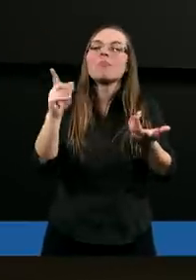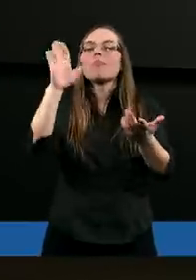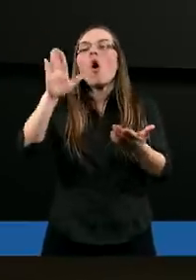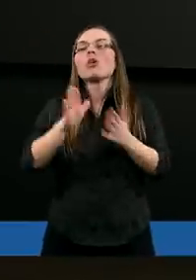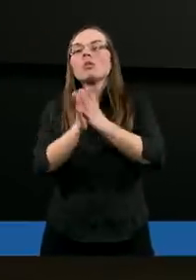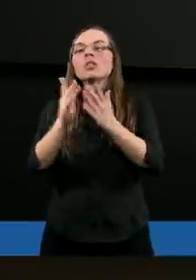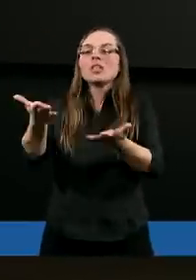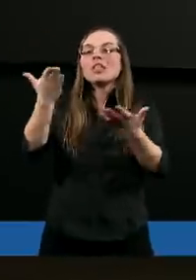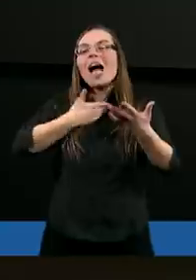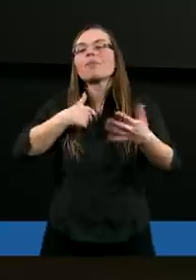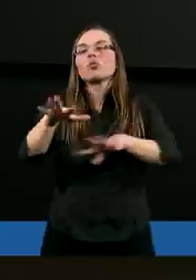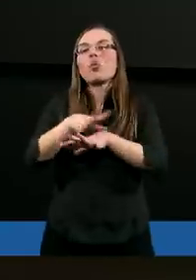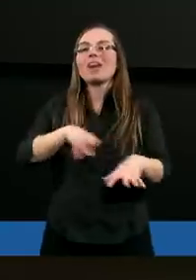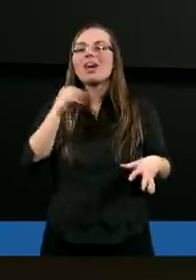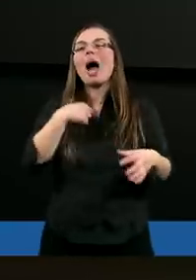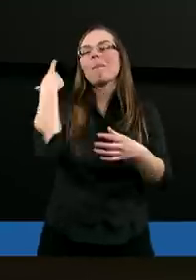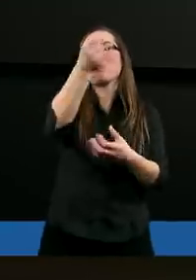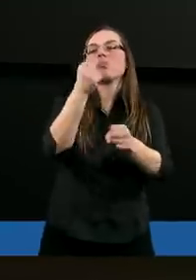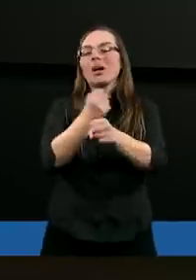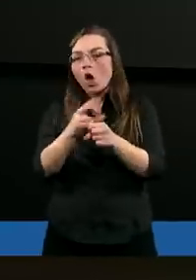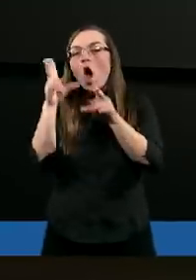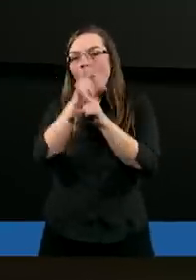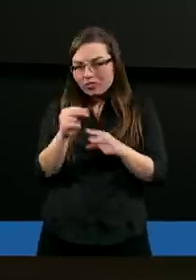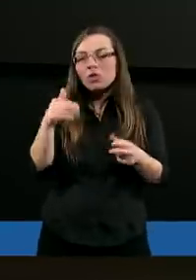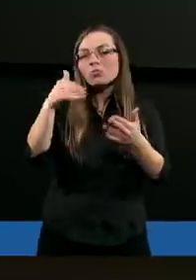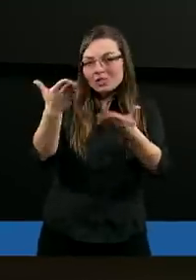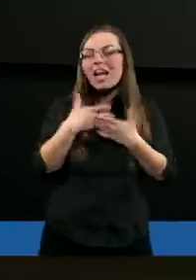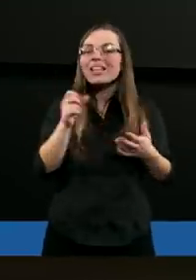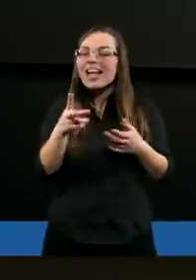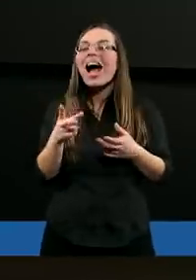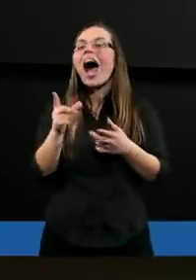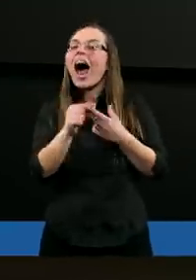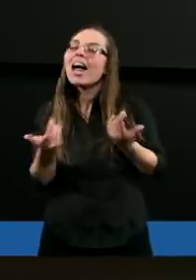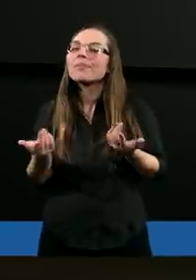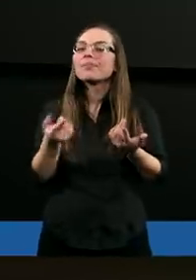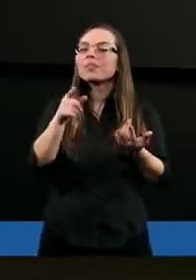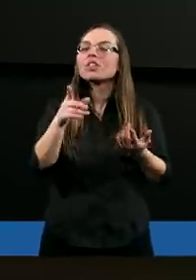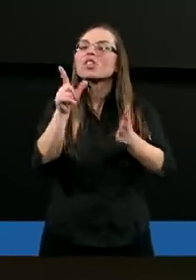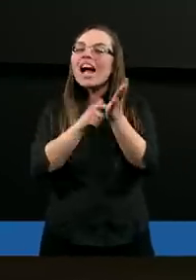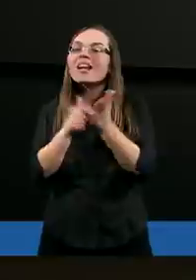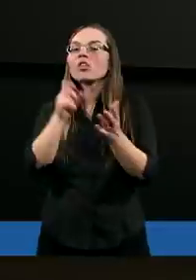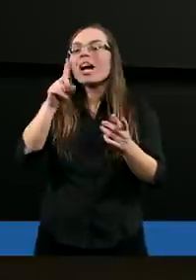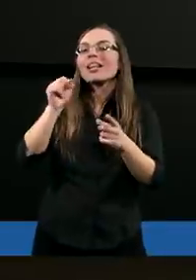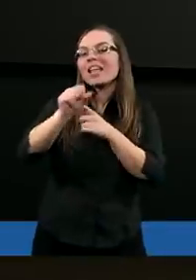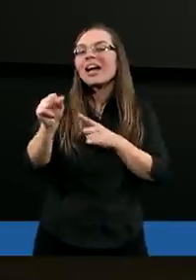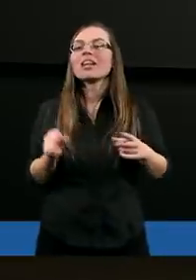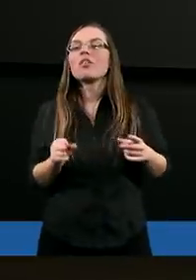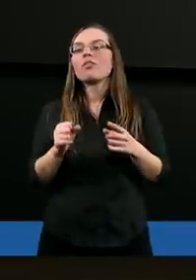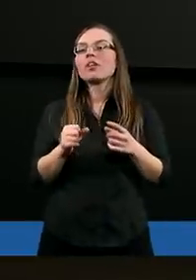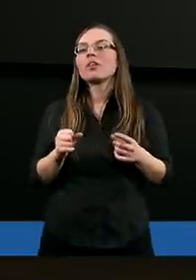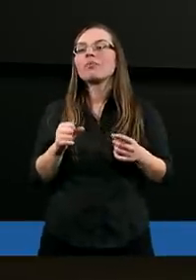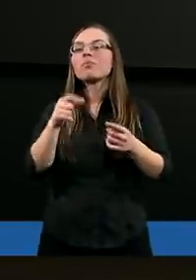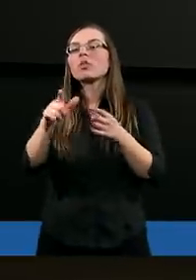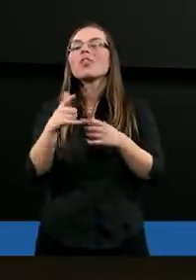Panie Boże, ześlij Ducha Świętego, a my pójdziemy pracować. Owszem, to jest też odpowiednie podejście, natomiast często właśnie tak, może tak nieładnie